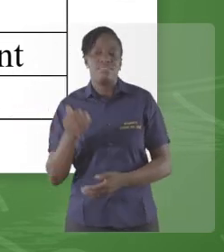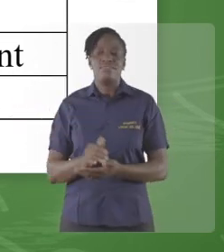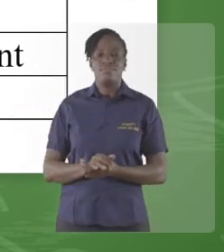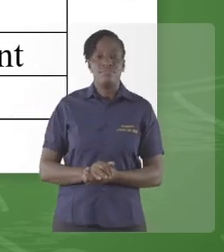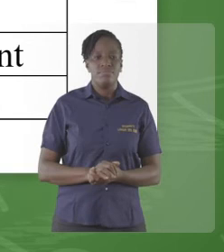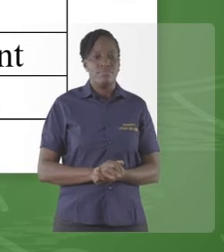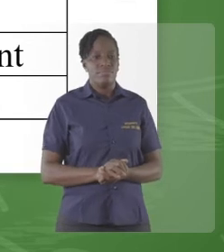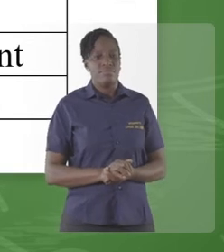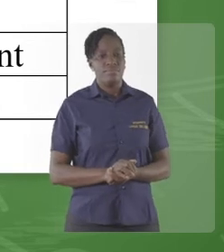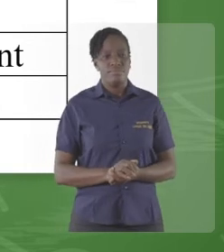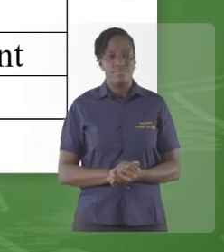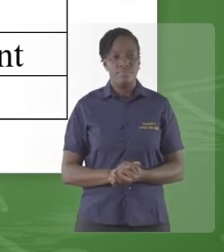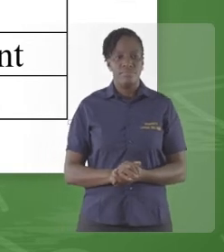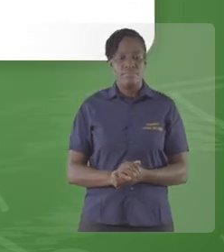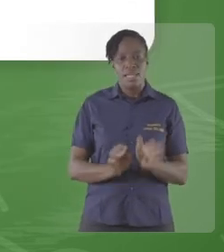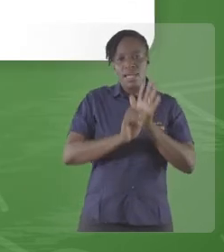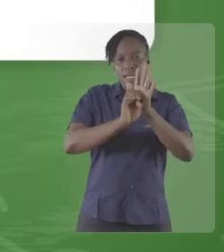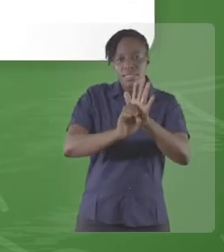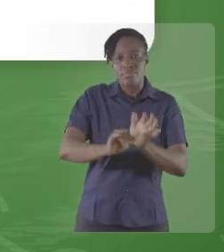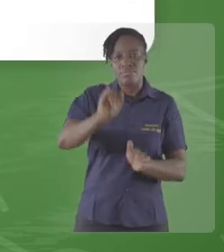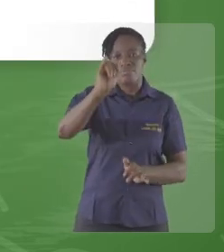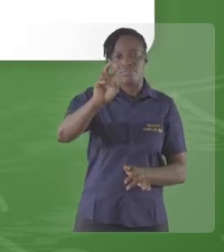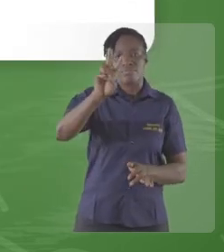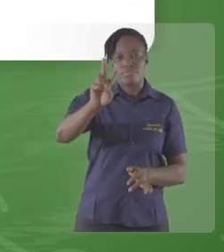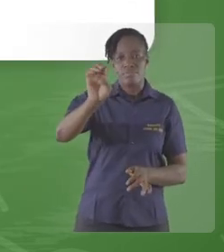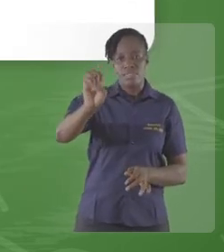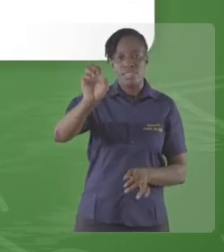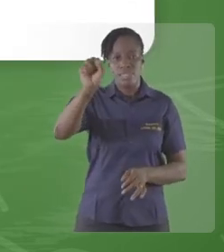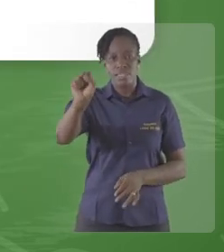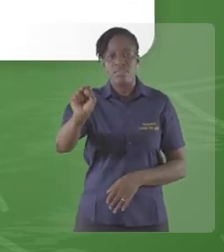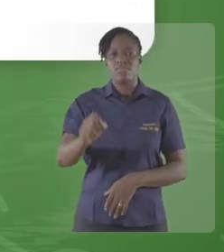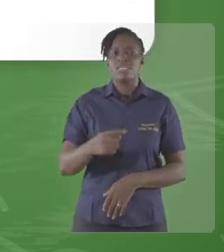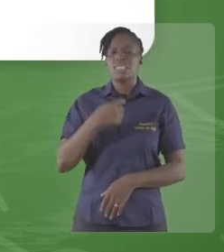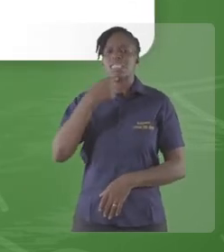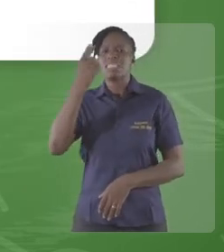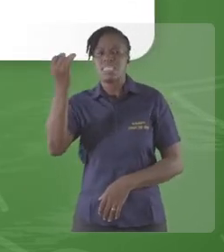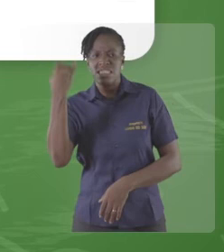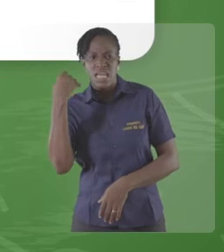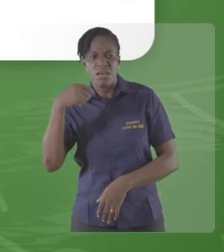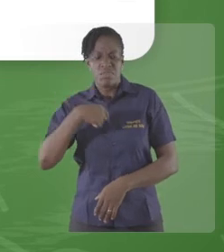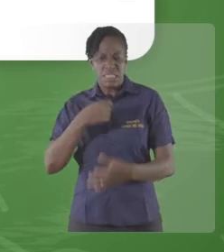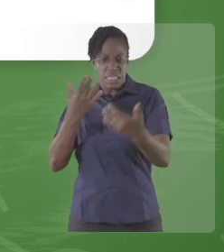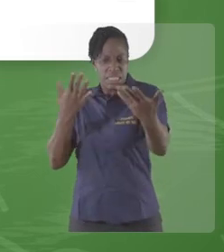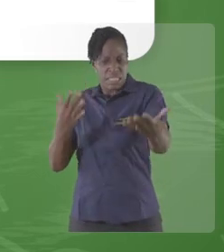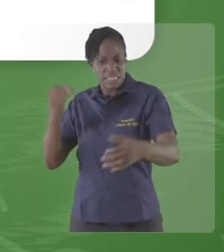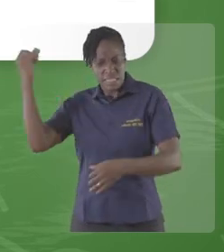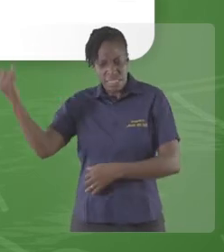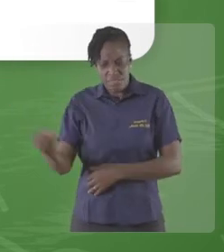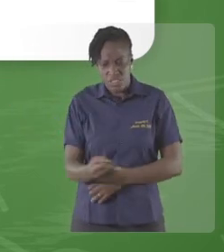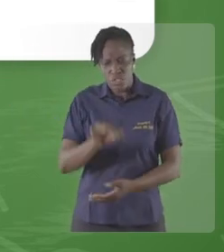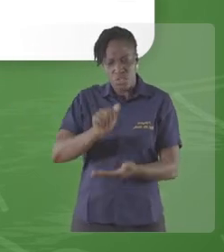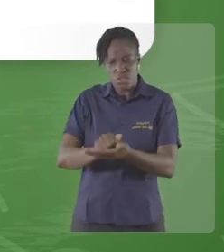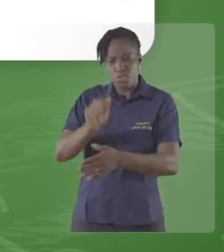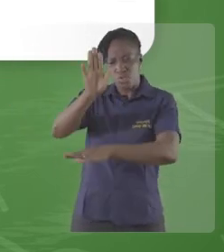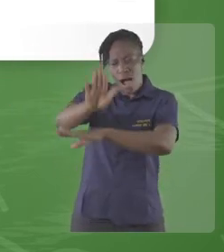discours indirect. Exemple, Yves disait, J'attends des invités ce